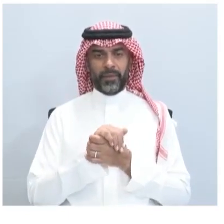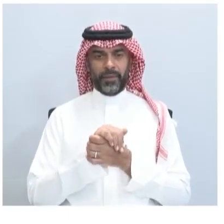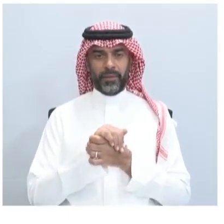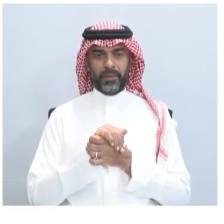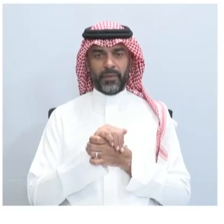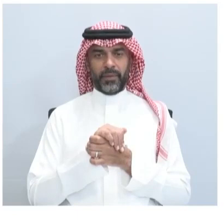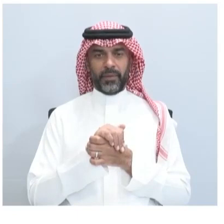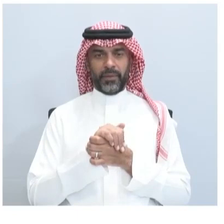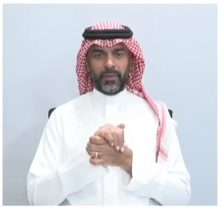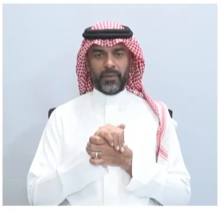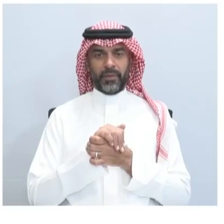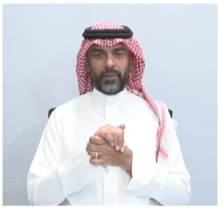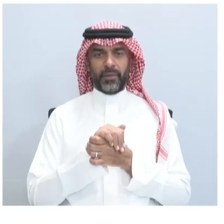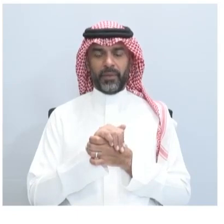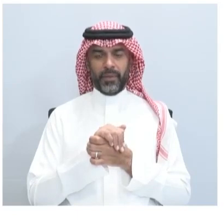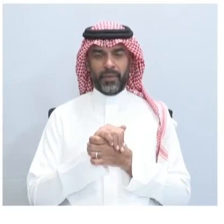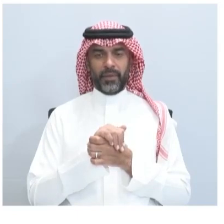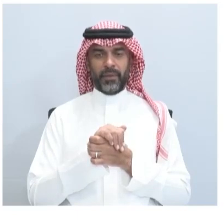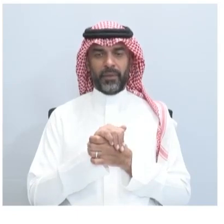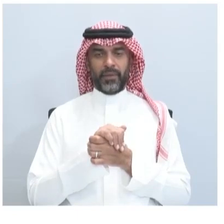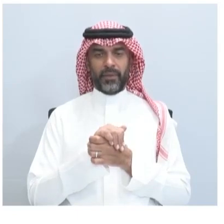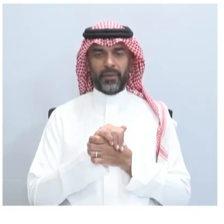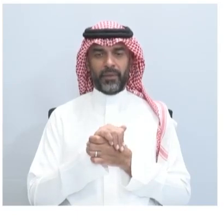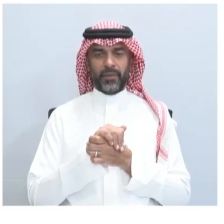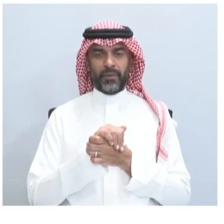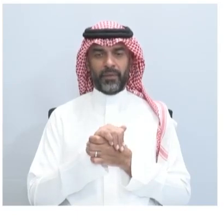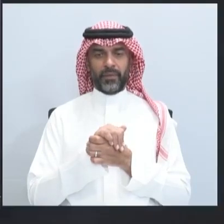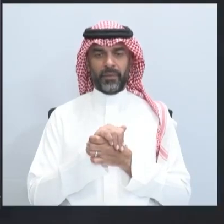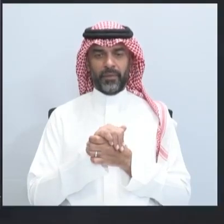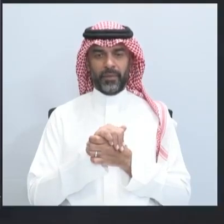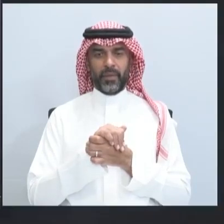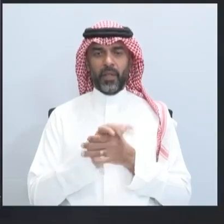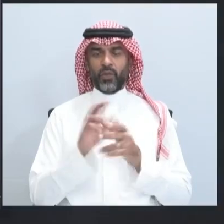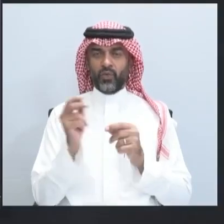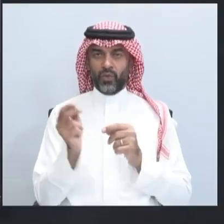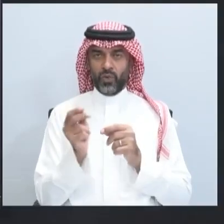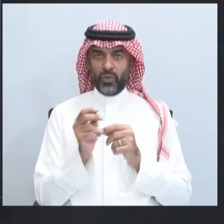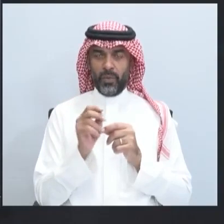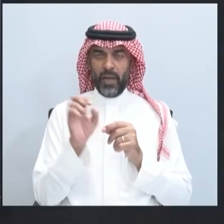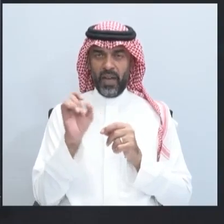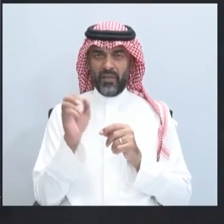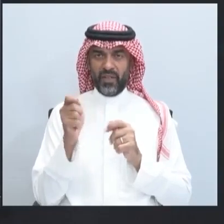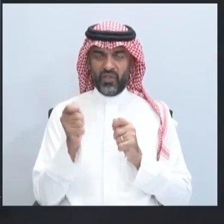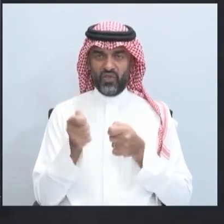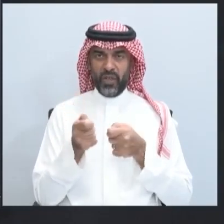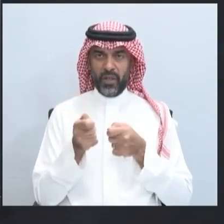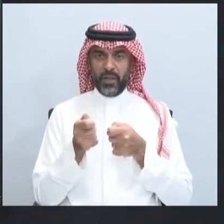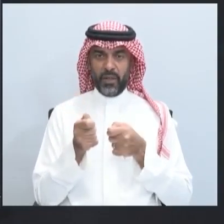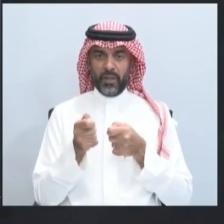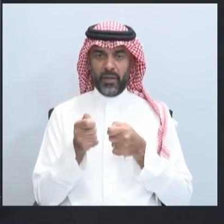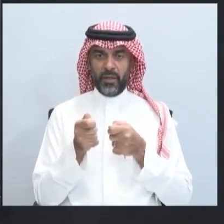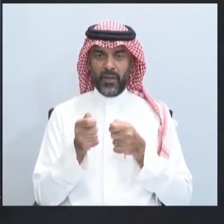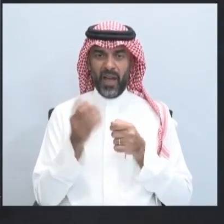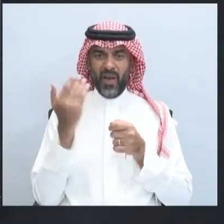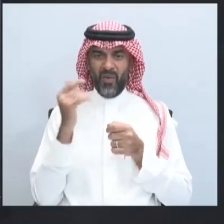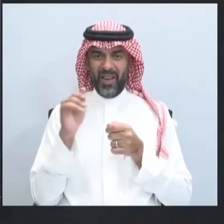ما الاستفهاميه فاننا نكتب الف الى وعلى وحتى نقوم بكتابتها الفا